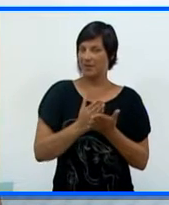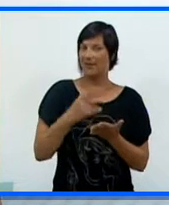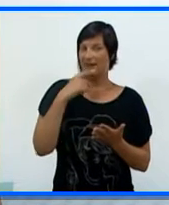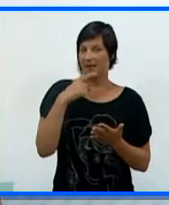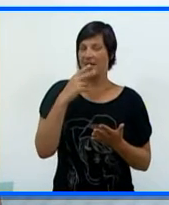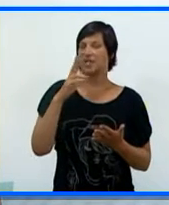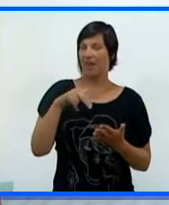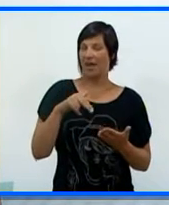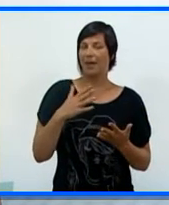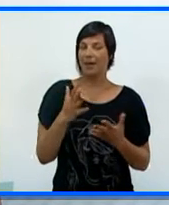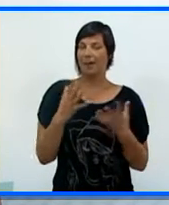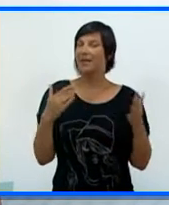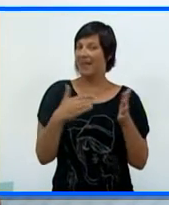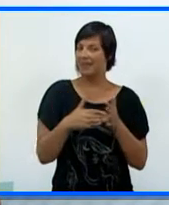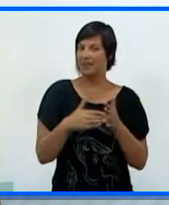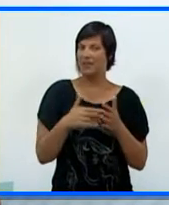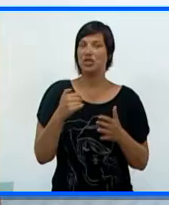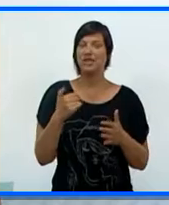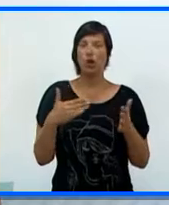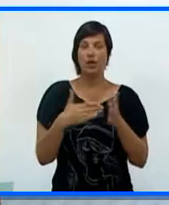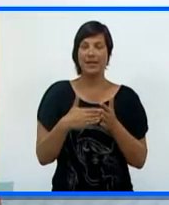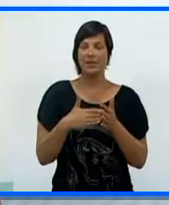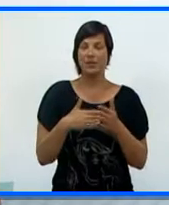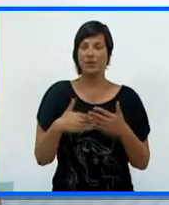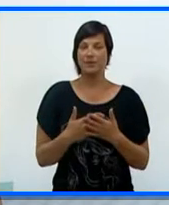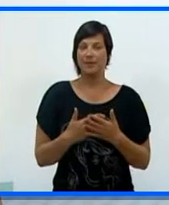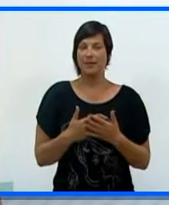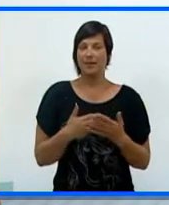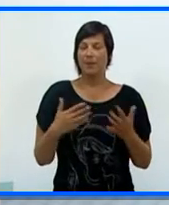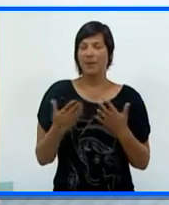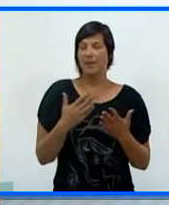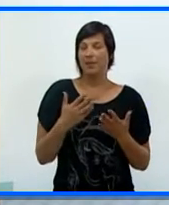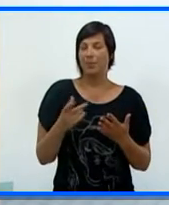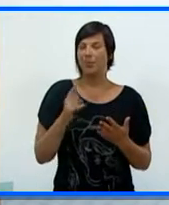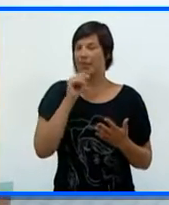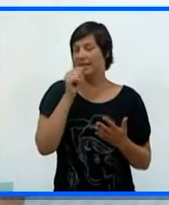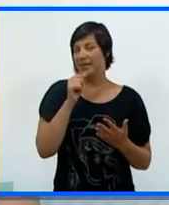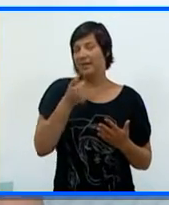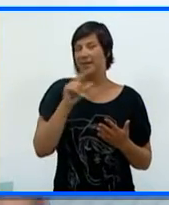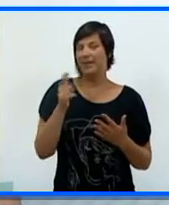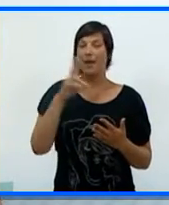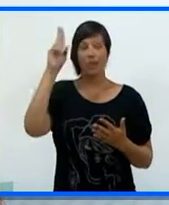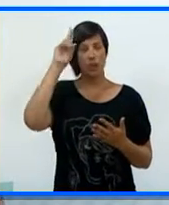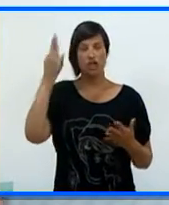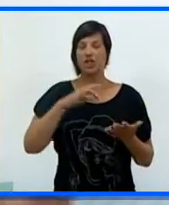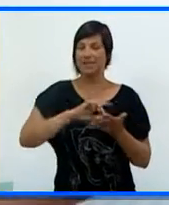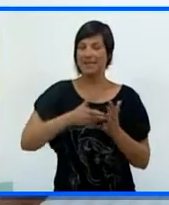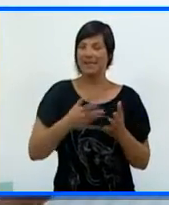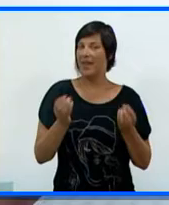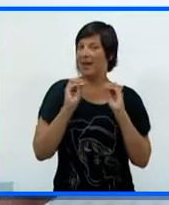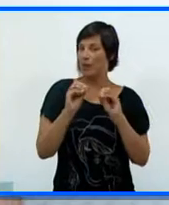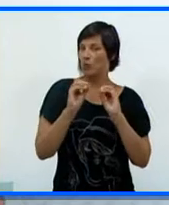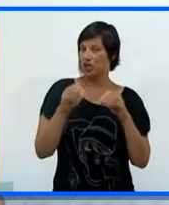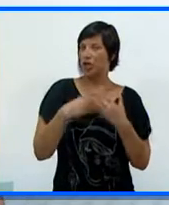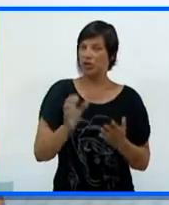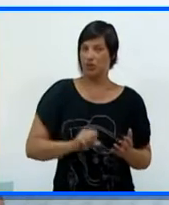svaka riječ, a ima ih na tisuće, na stotine tisuća, ima svoj znak. Pa dobro, vjerojatno nikad ne možeš sve naučiti, kao oni koji su